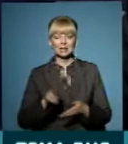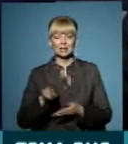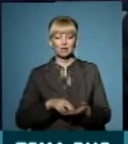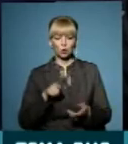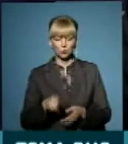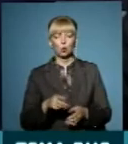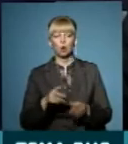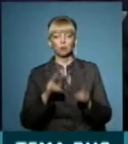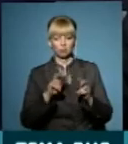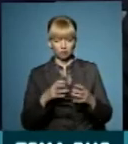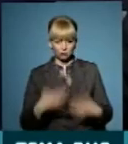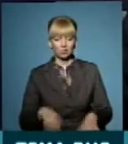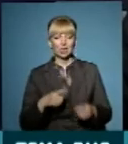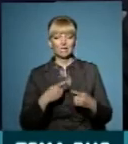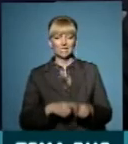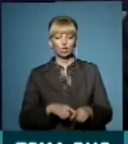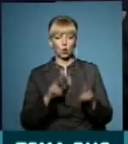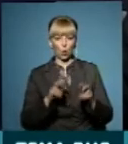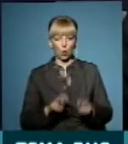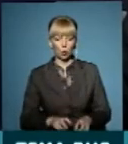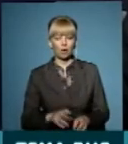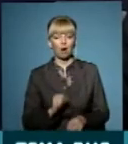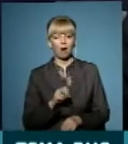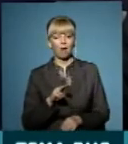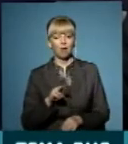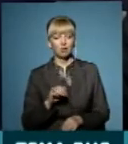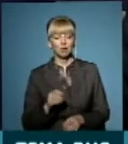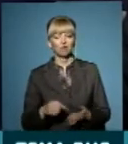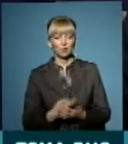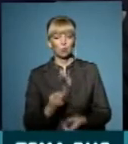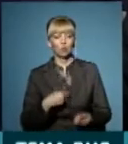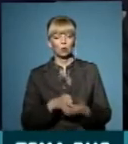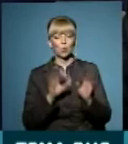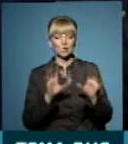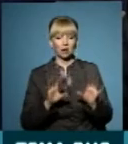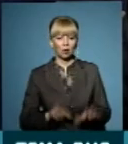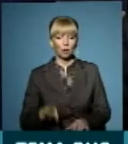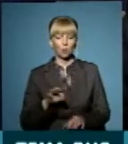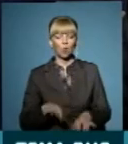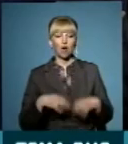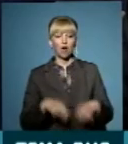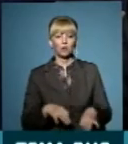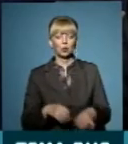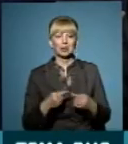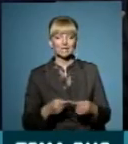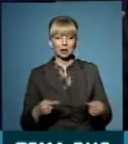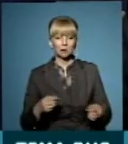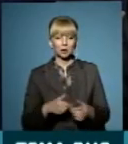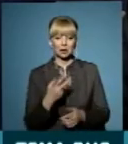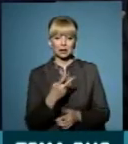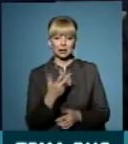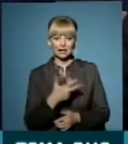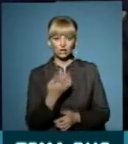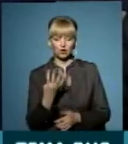пройшов технічний огляд. Але знову ж повернемося до закону про автомобільний транспорт. У цій же